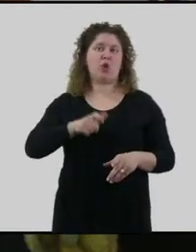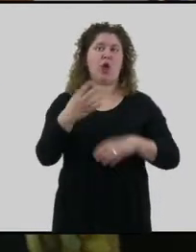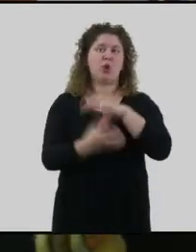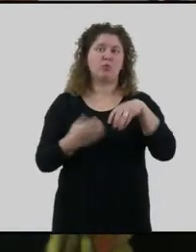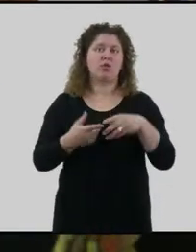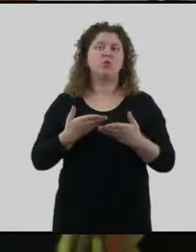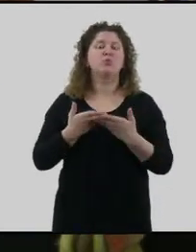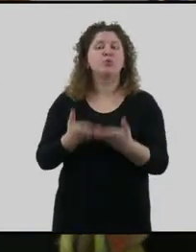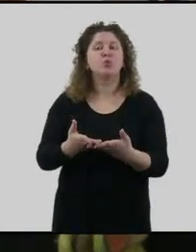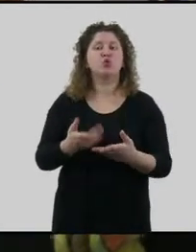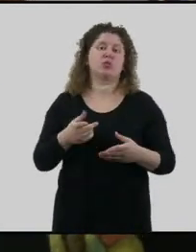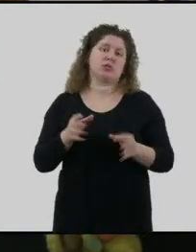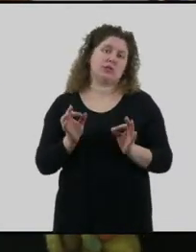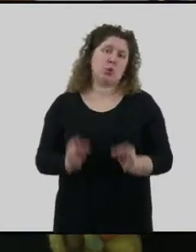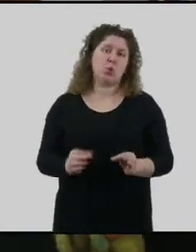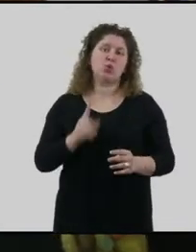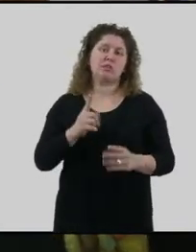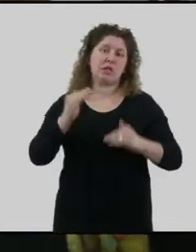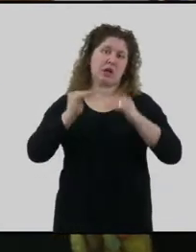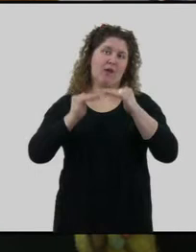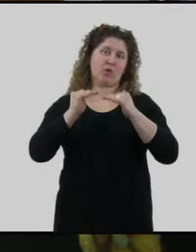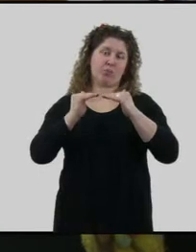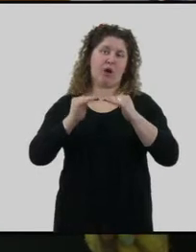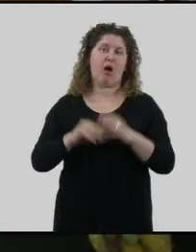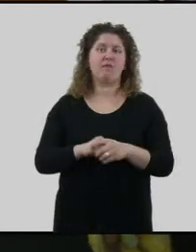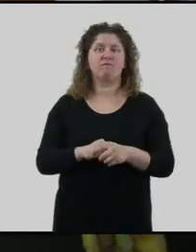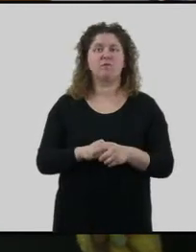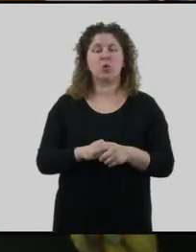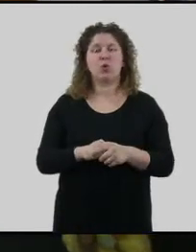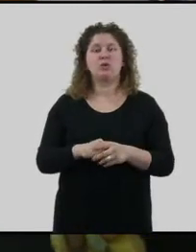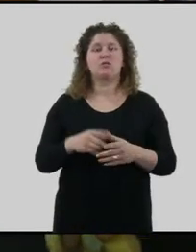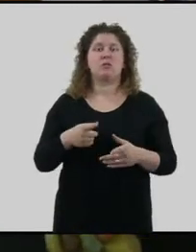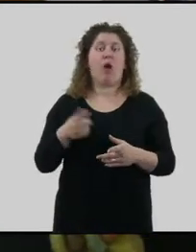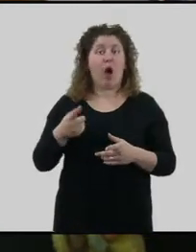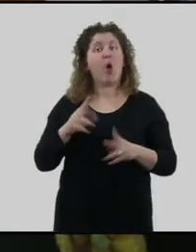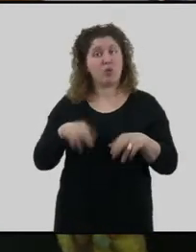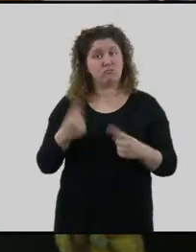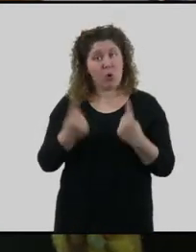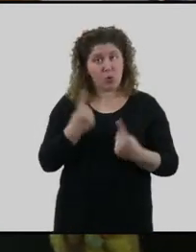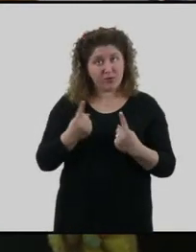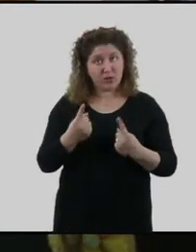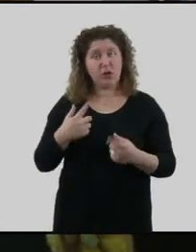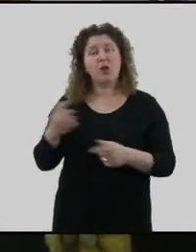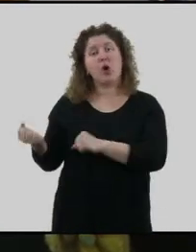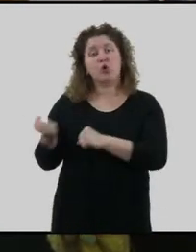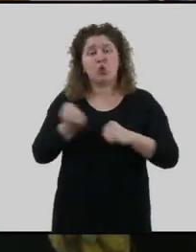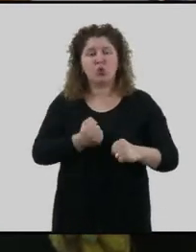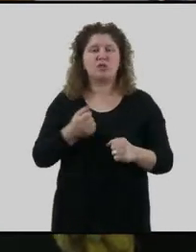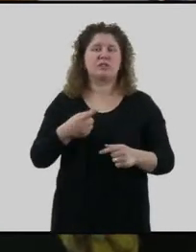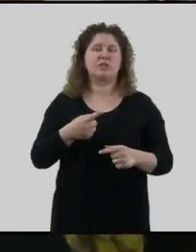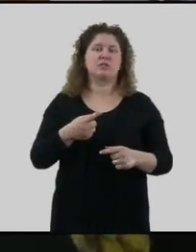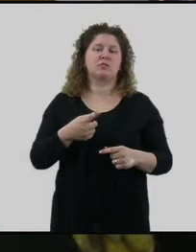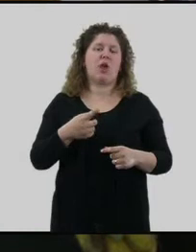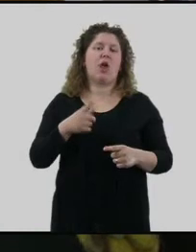jednu sigurnost i ravnopravnost. Ako osoba stekne sve uvjete, donosi se ocjena, na kraju rješenje,